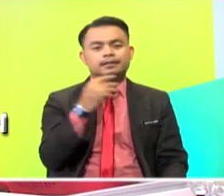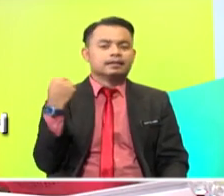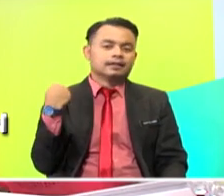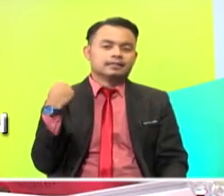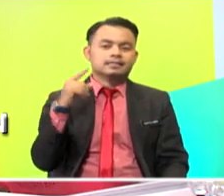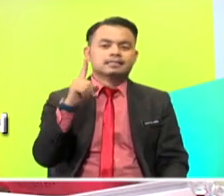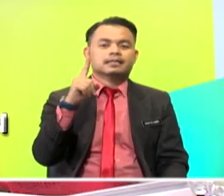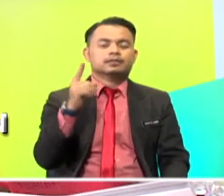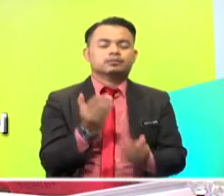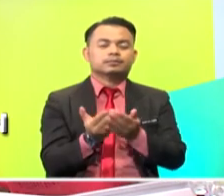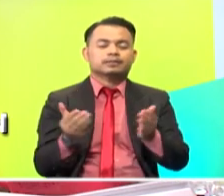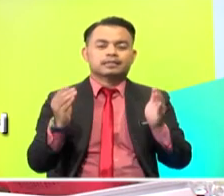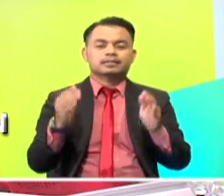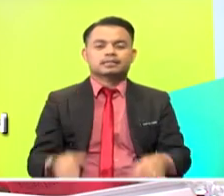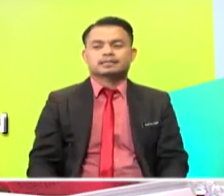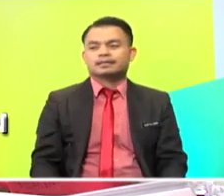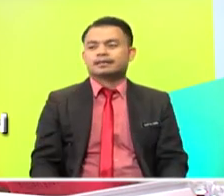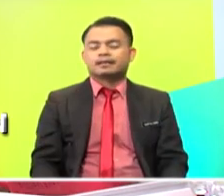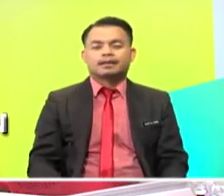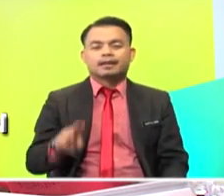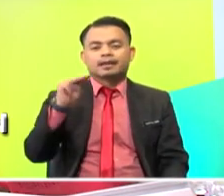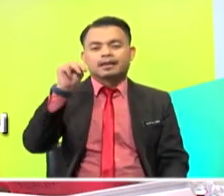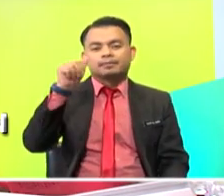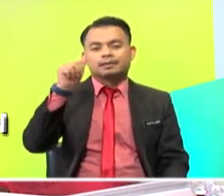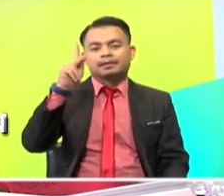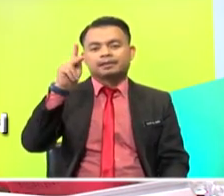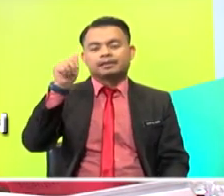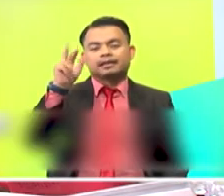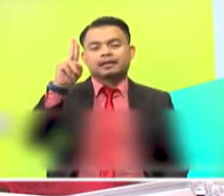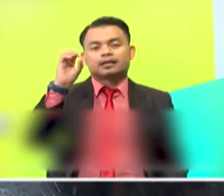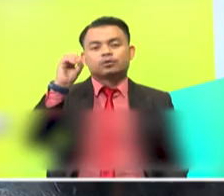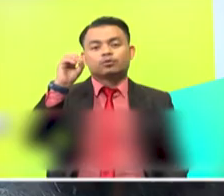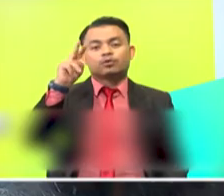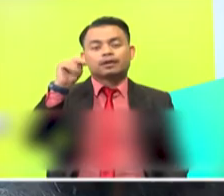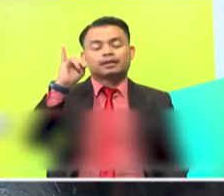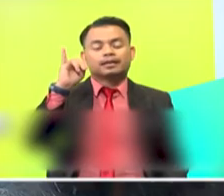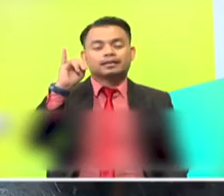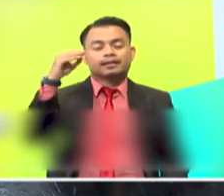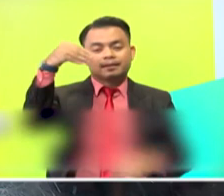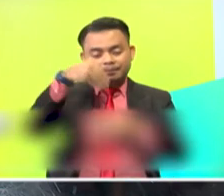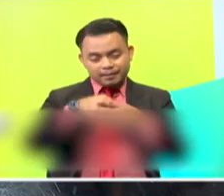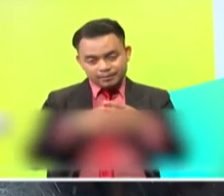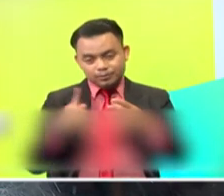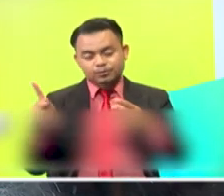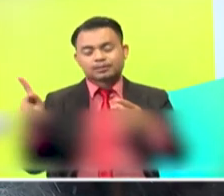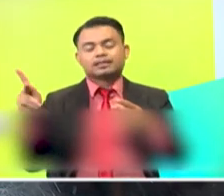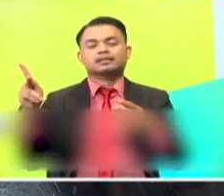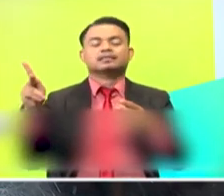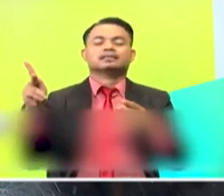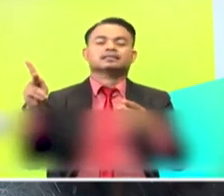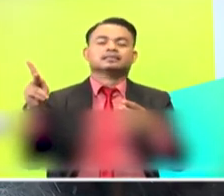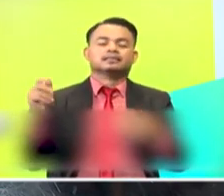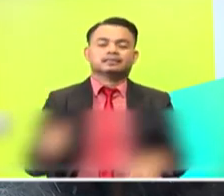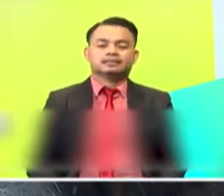makaroni makaroni so check guna Fika masukkan makaroni ini